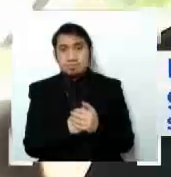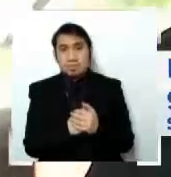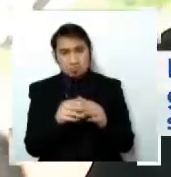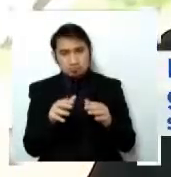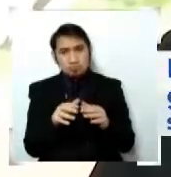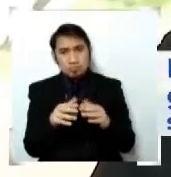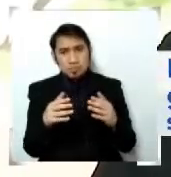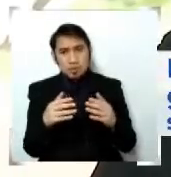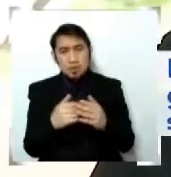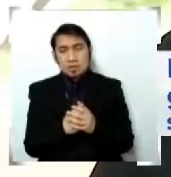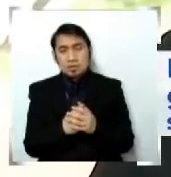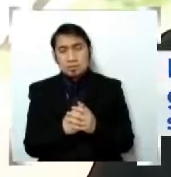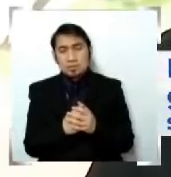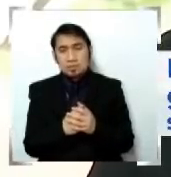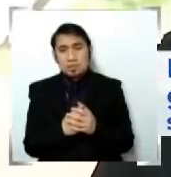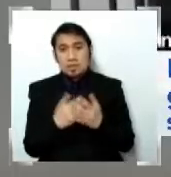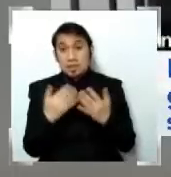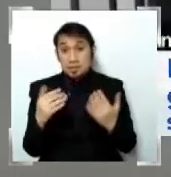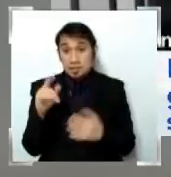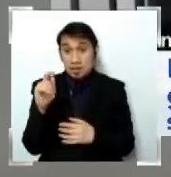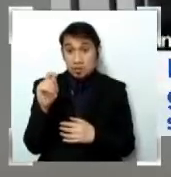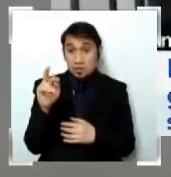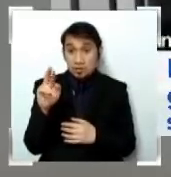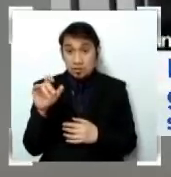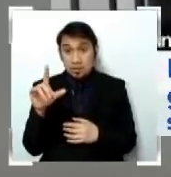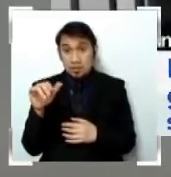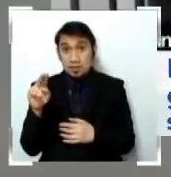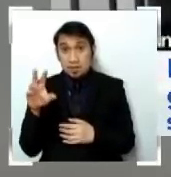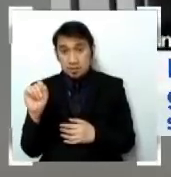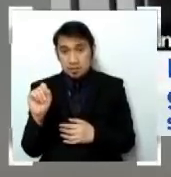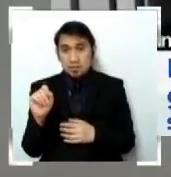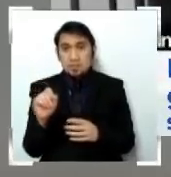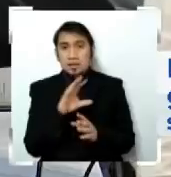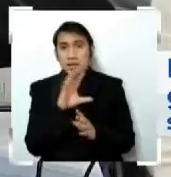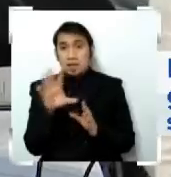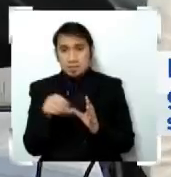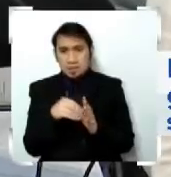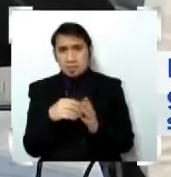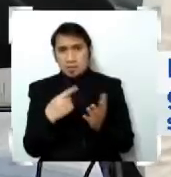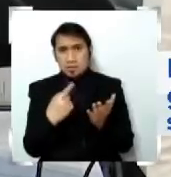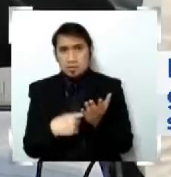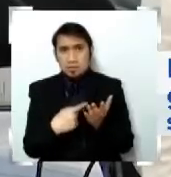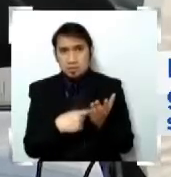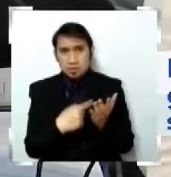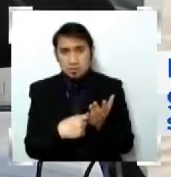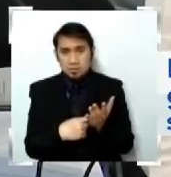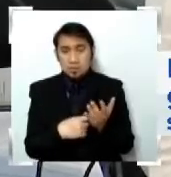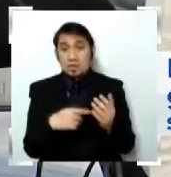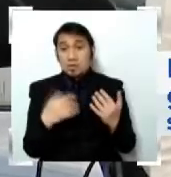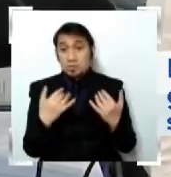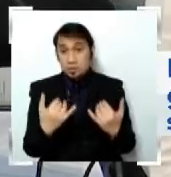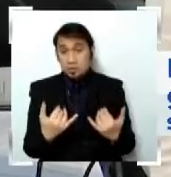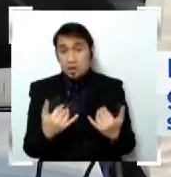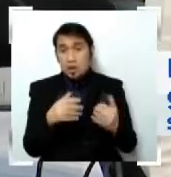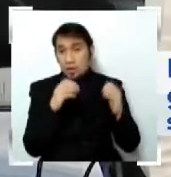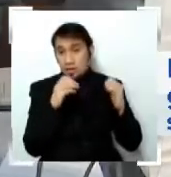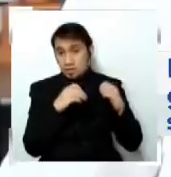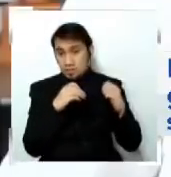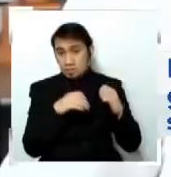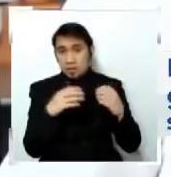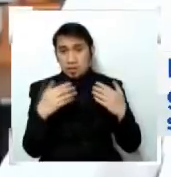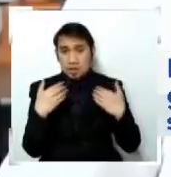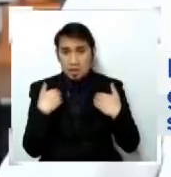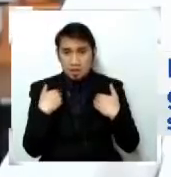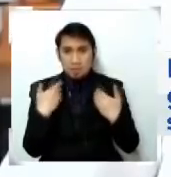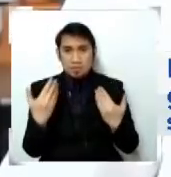si dating Senador Antonio Trillanes IV, kasama yan sa pag-uusapan. Umaasa raw si Pangilinan na pwedeng magkaisa ang iba't ibang